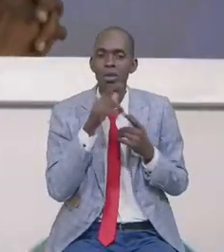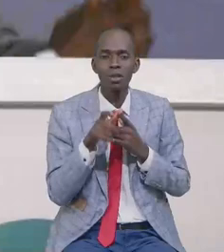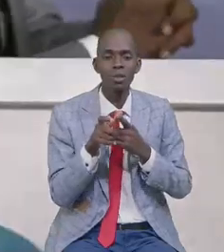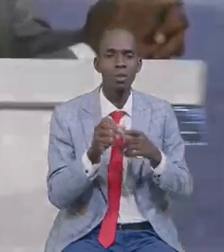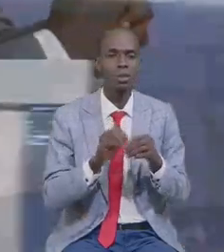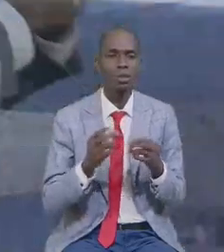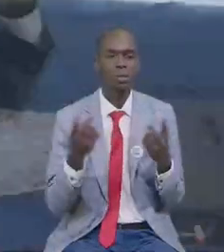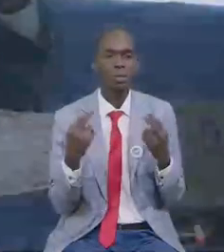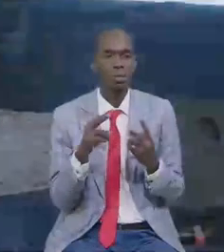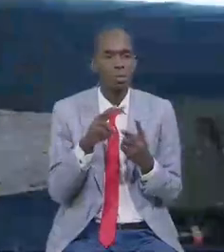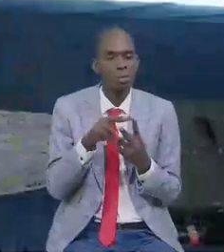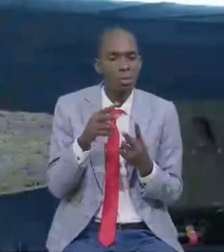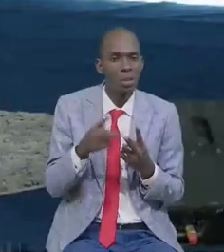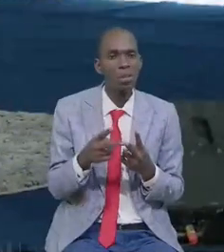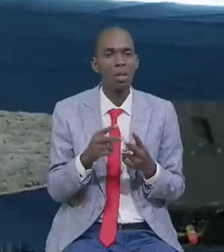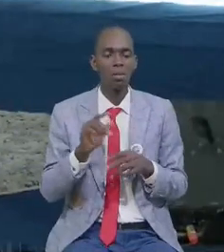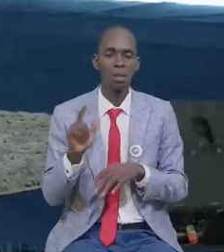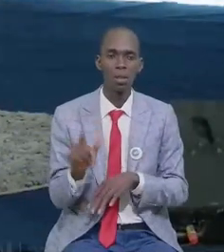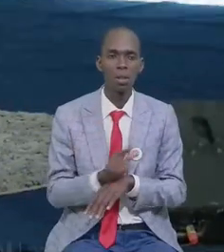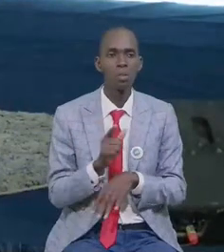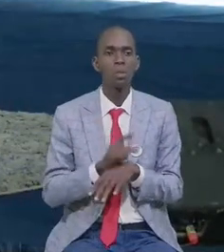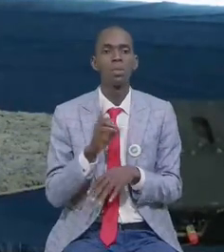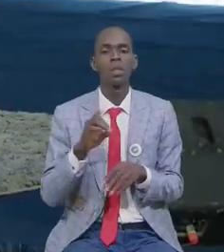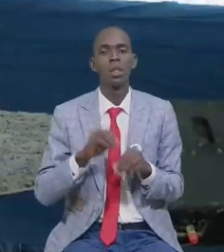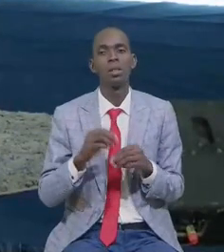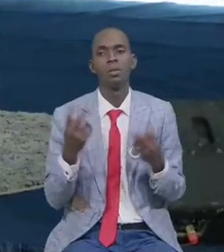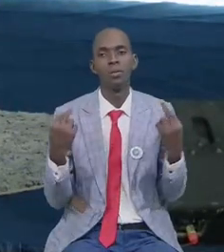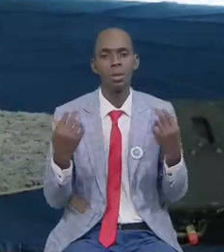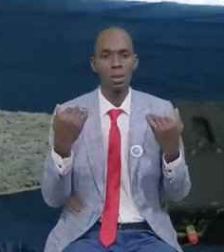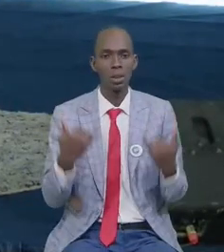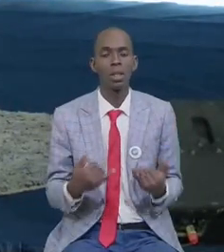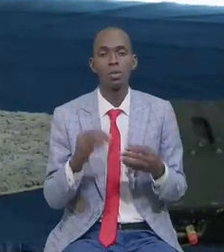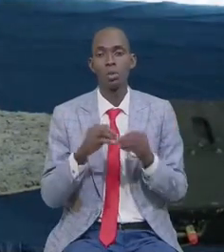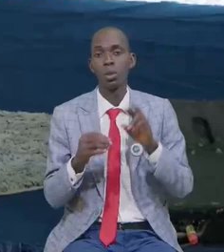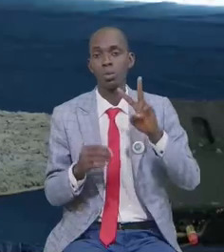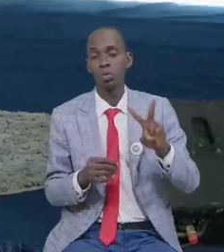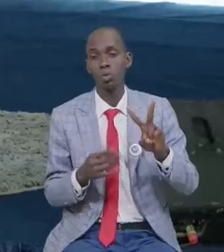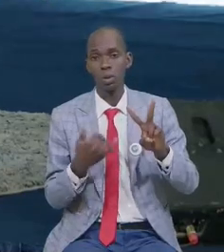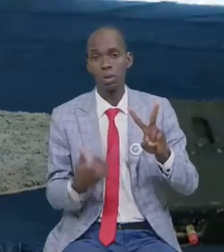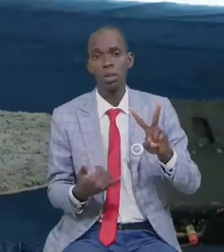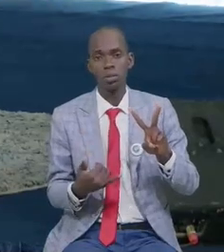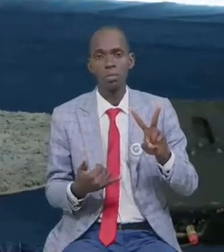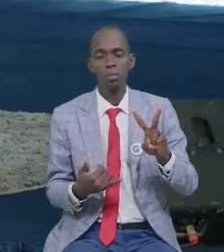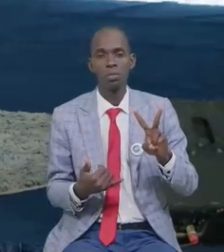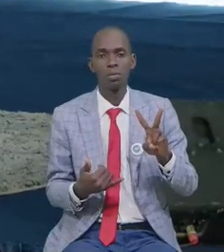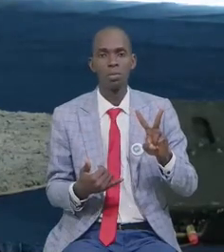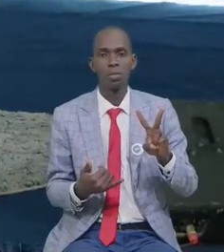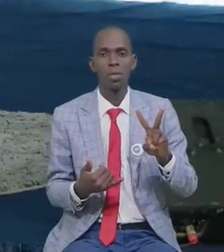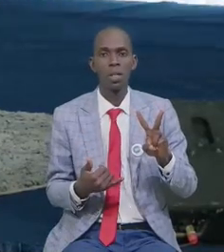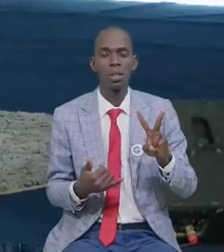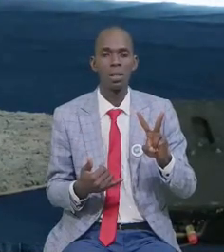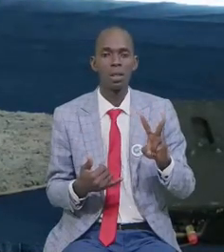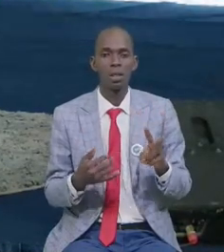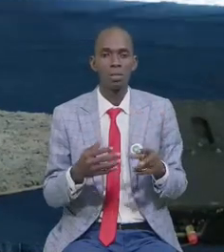vain ni travaillé en vain. Deuxième élément, accéder et accepter